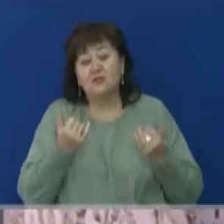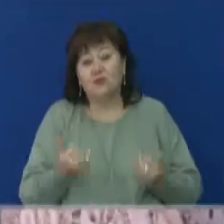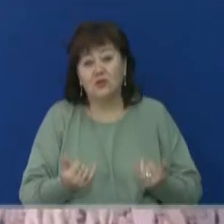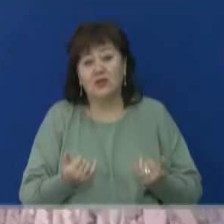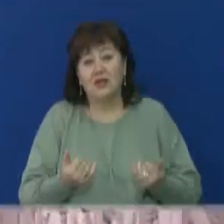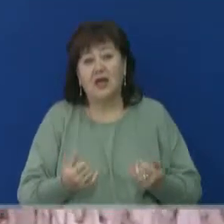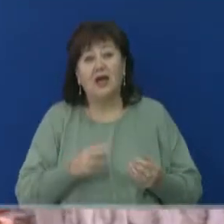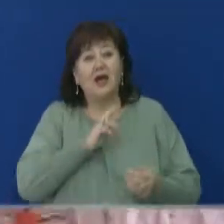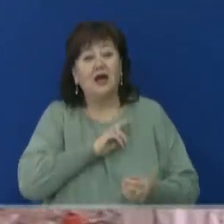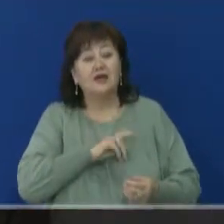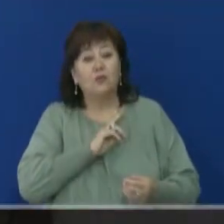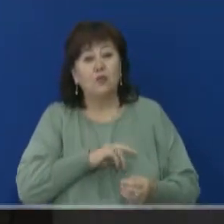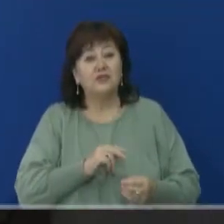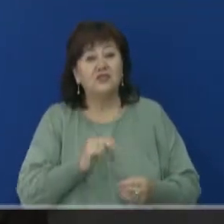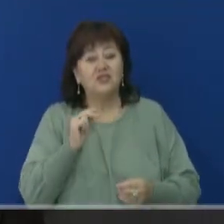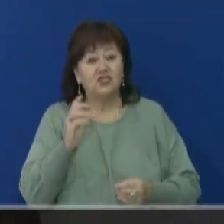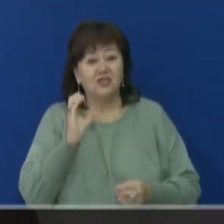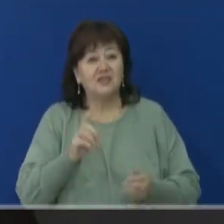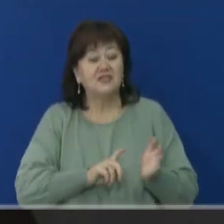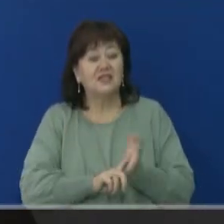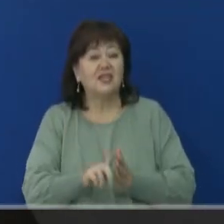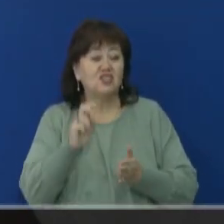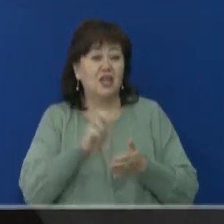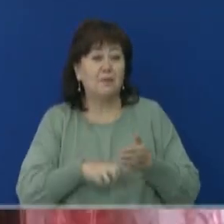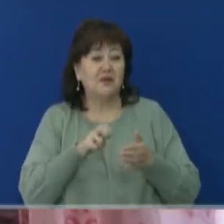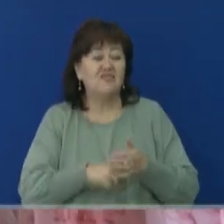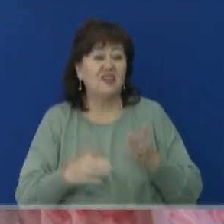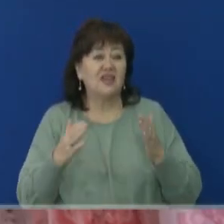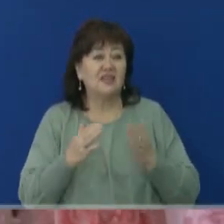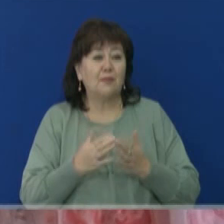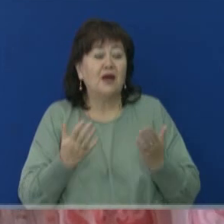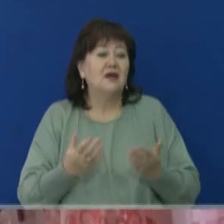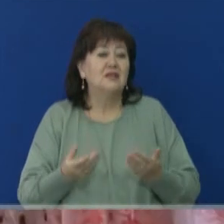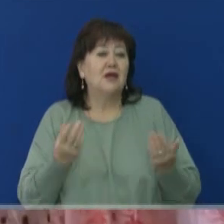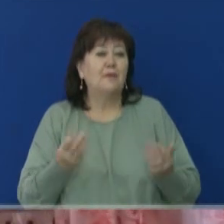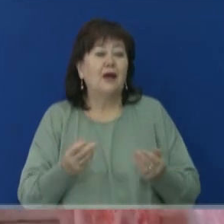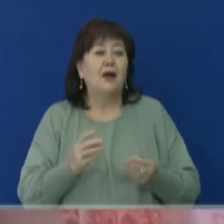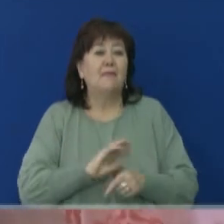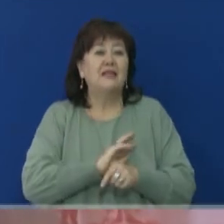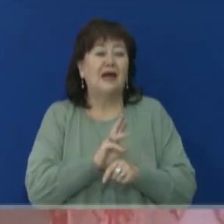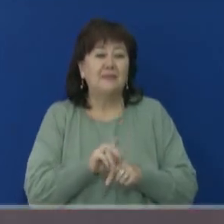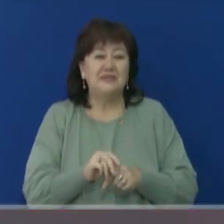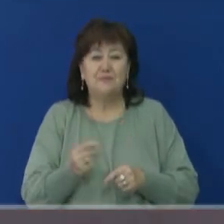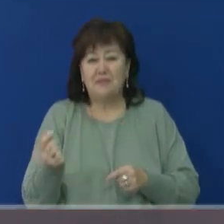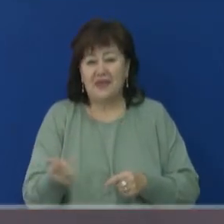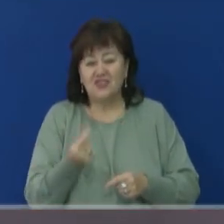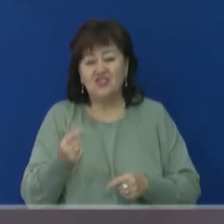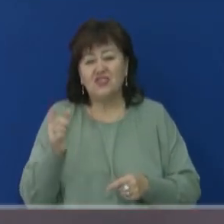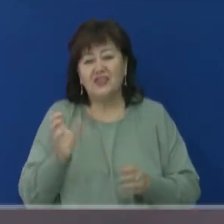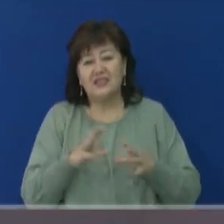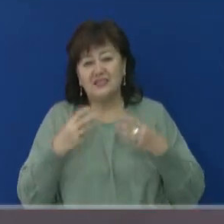департаменті қызметкерлері рейд жүргізуде. Оның барысында әлеуметтік тұрғыдан әлсіз топтағы тұрғындардың үйлері толық тексерілуде. Төтенше